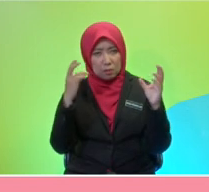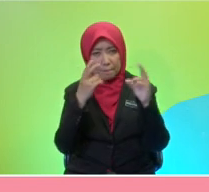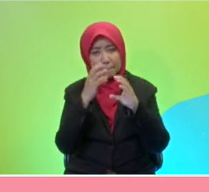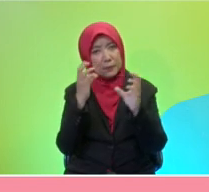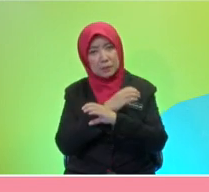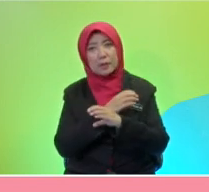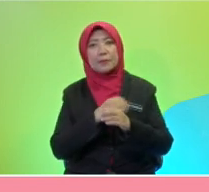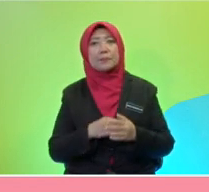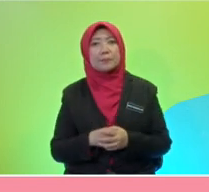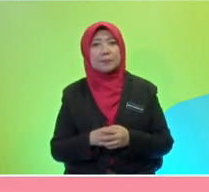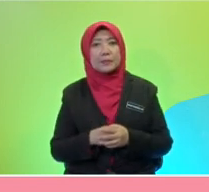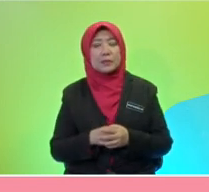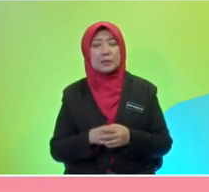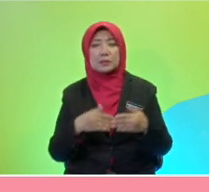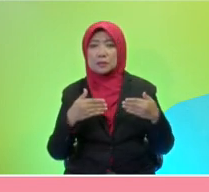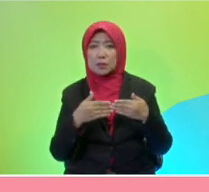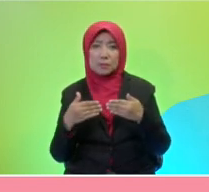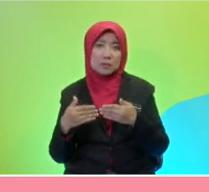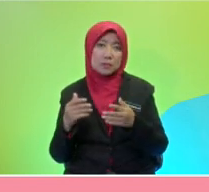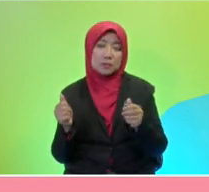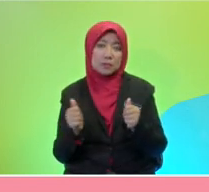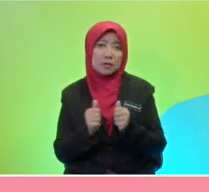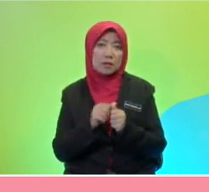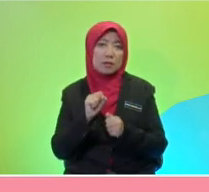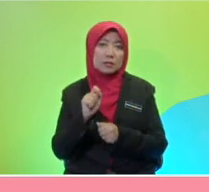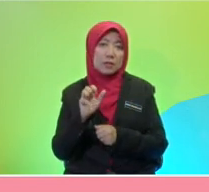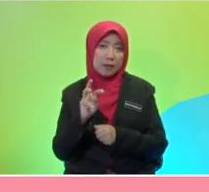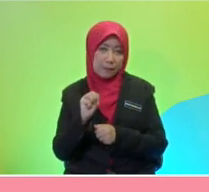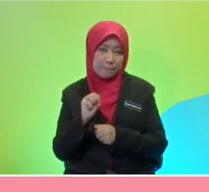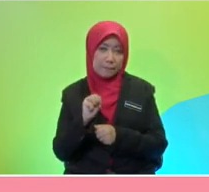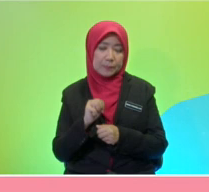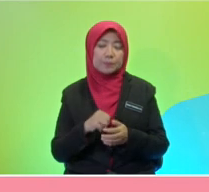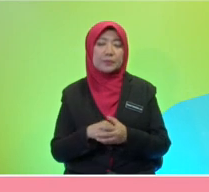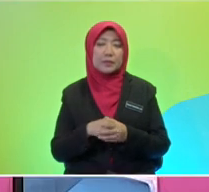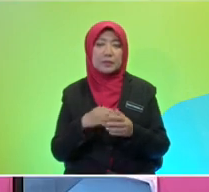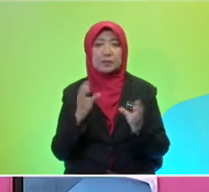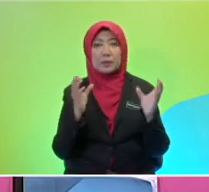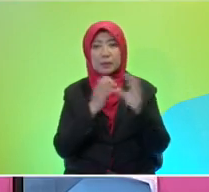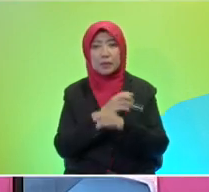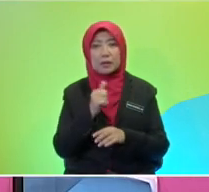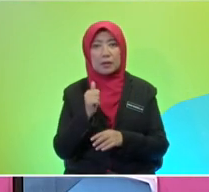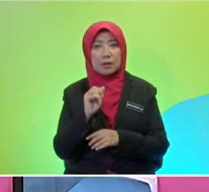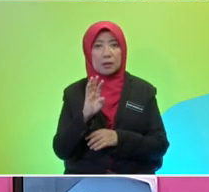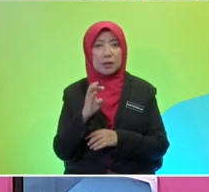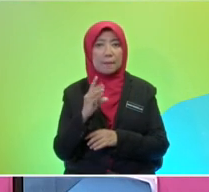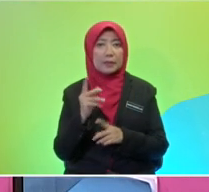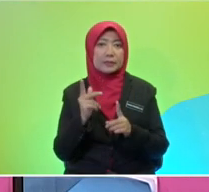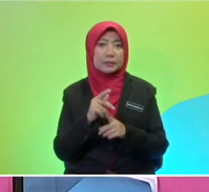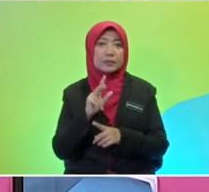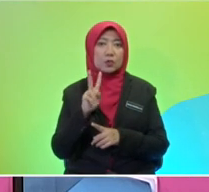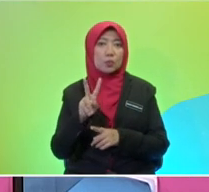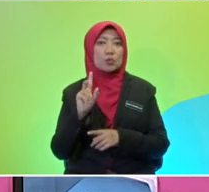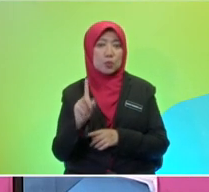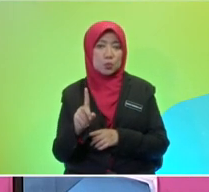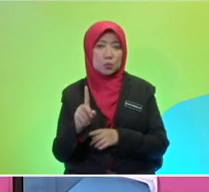harian selaras dengan perkembangan size dan teknologi serta cabairan abad ke-21 Oke kita